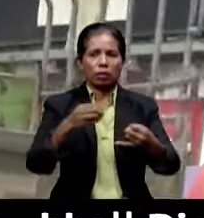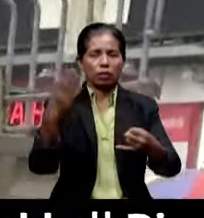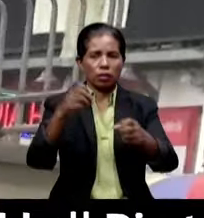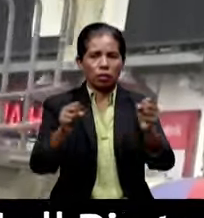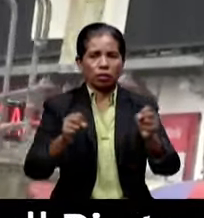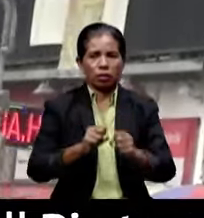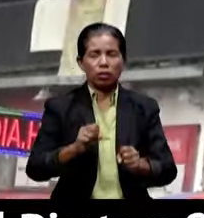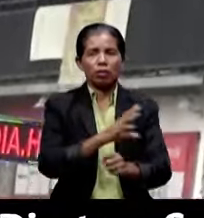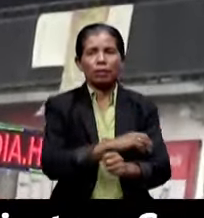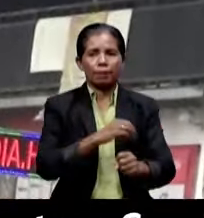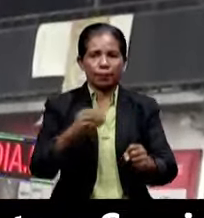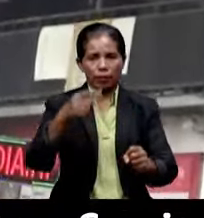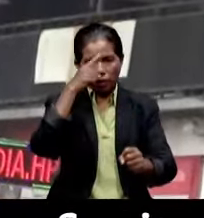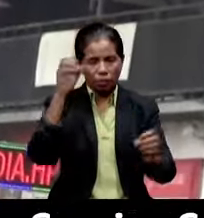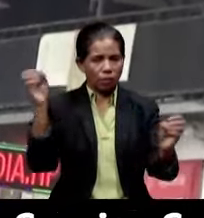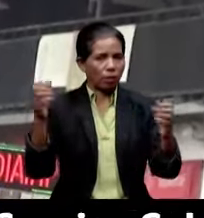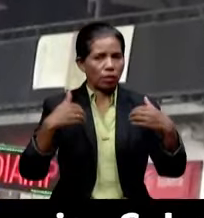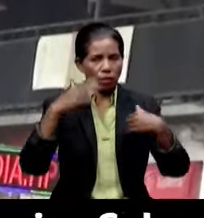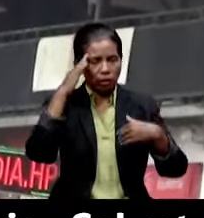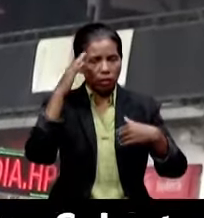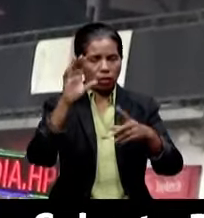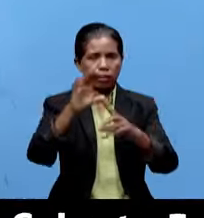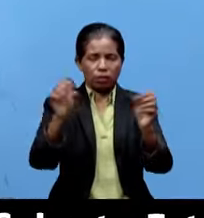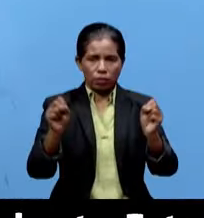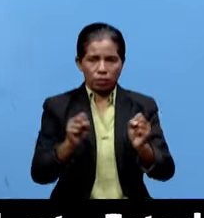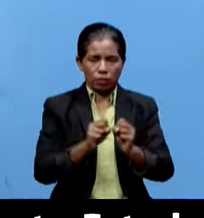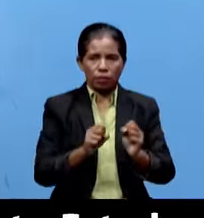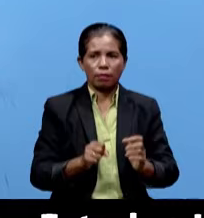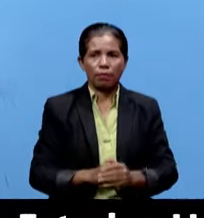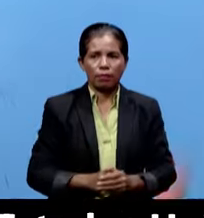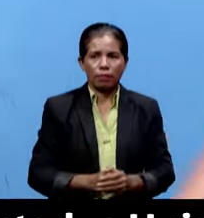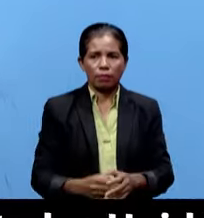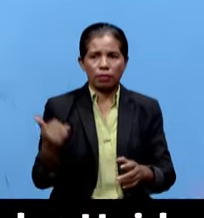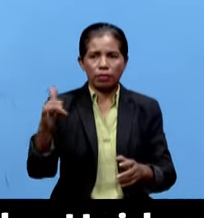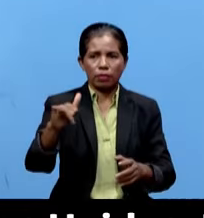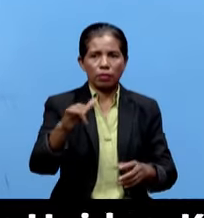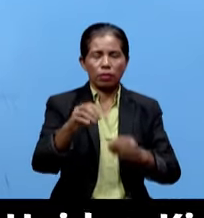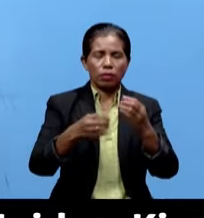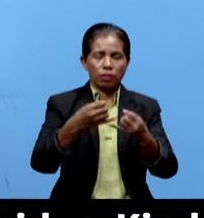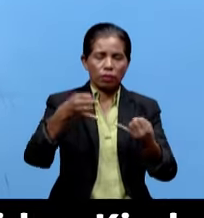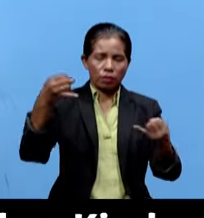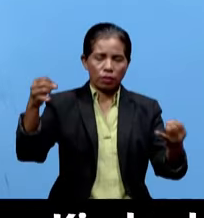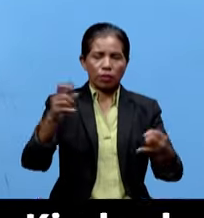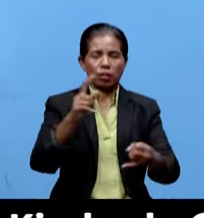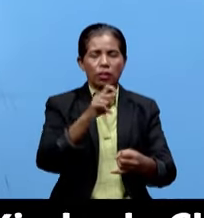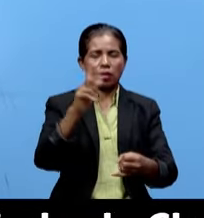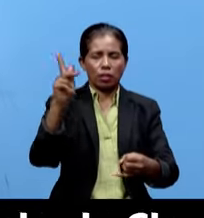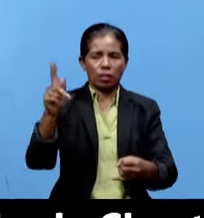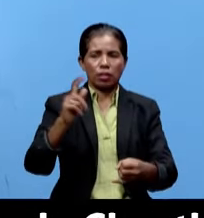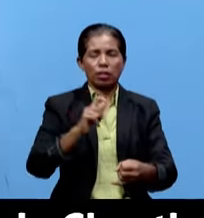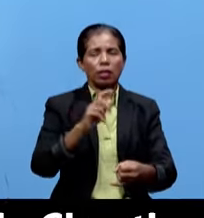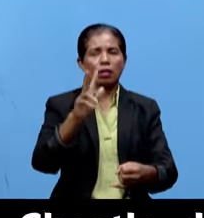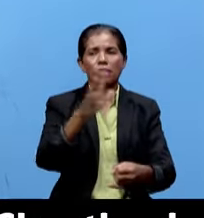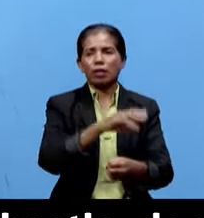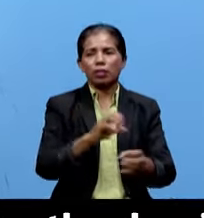suku akadir hon laran tamalaya conhecimento si autoridade local. Nebe magluran di sira dada kono fiu kono ba telecomser, telemor, nia iha